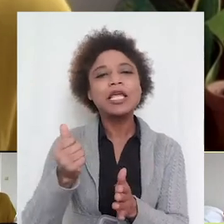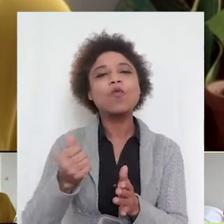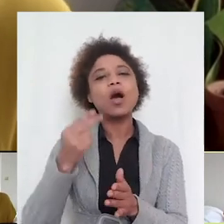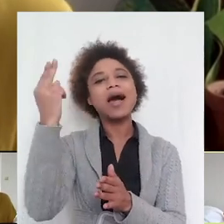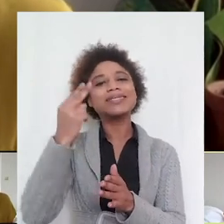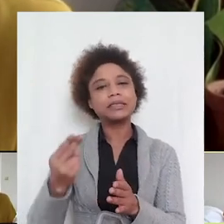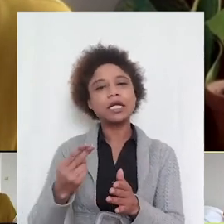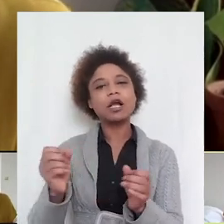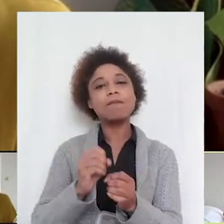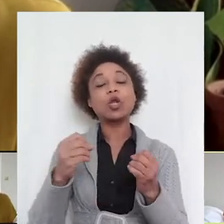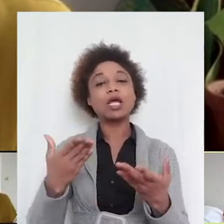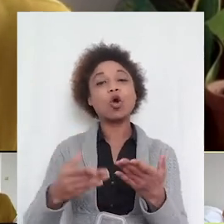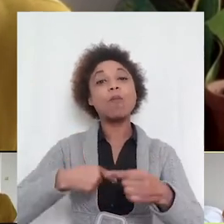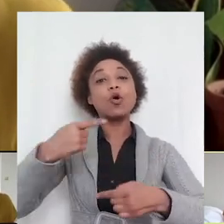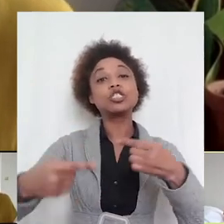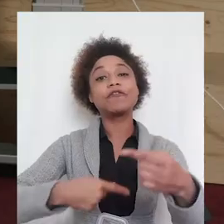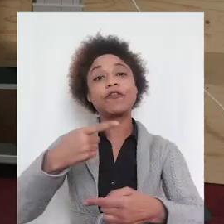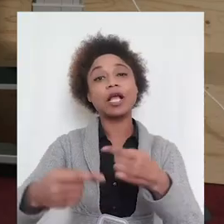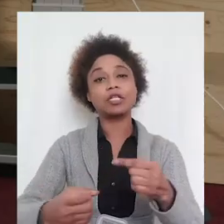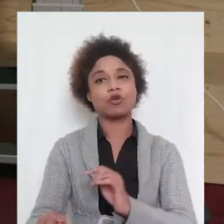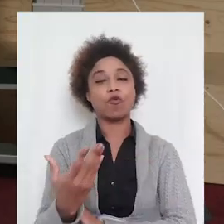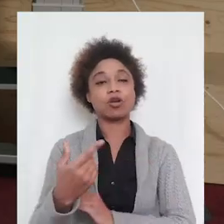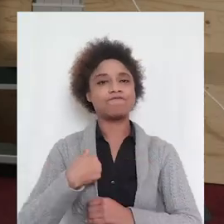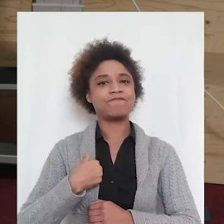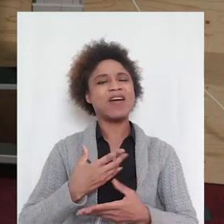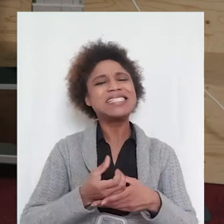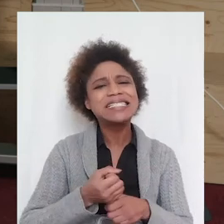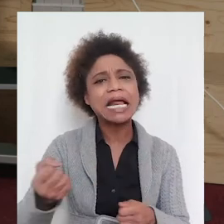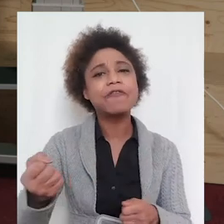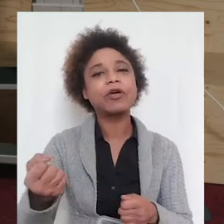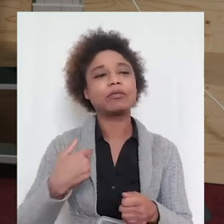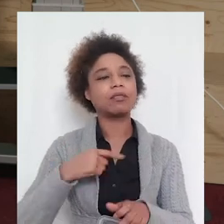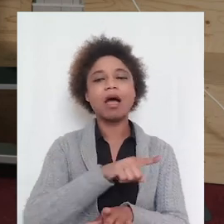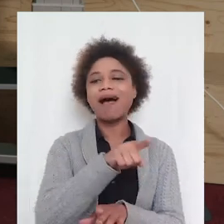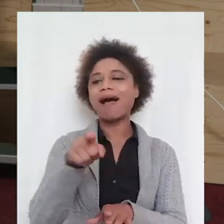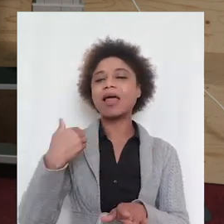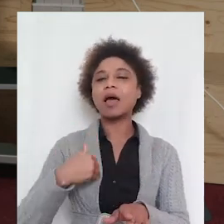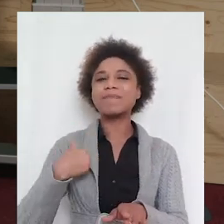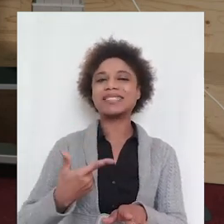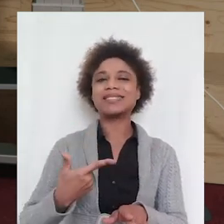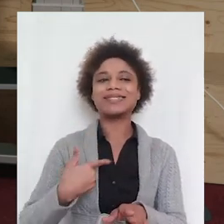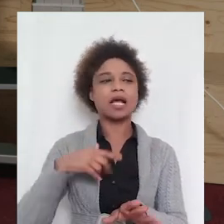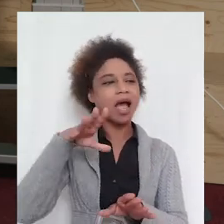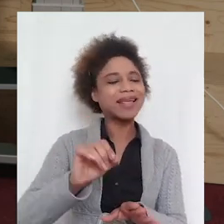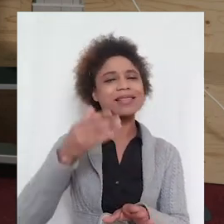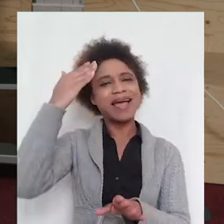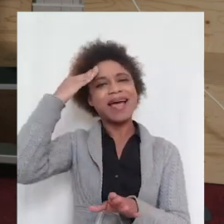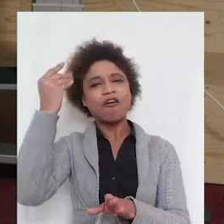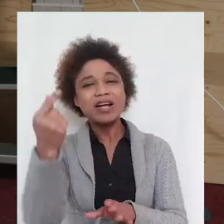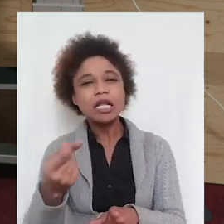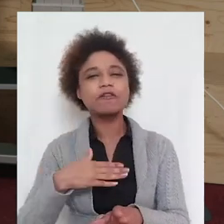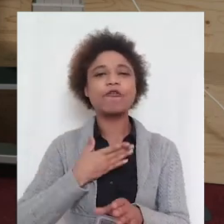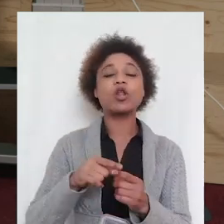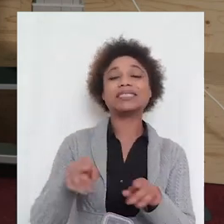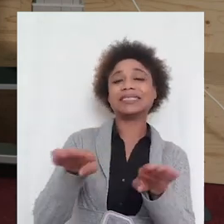krijgen om ontwikkeld te worden. Wij streven ernaar dat alle mensen zich in ons theater herkennen, gewaardeerd voelen en